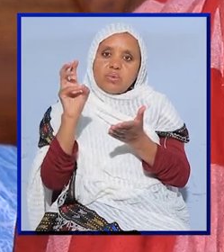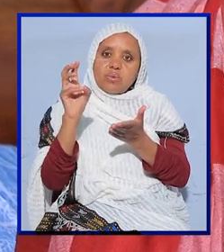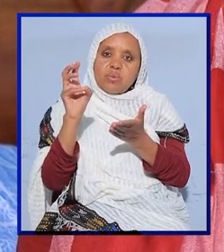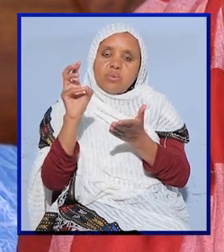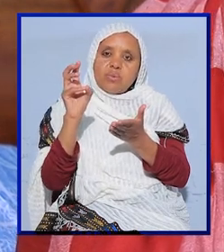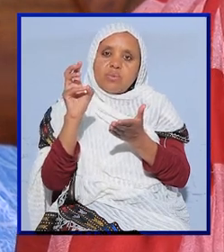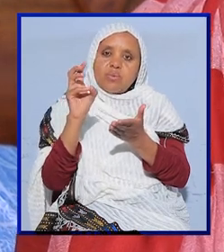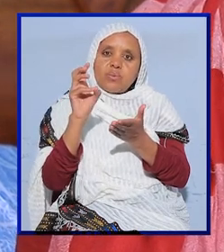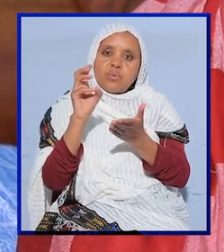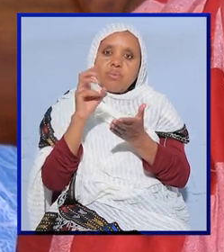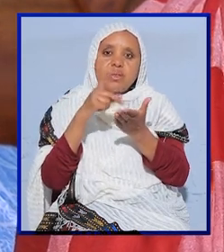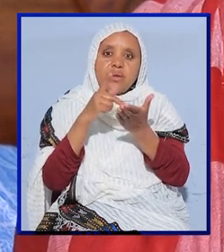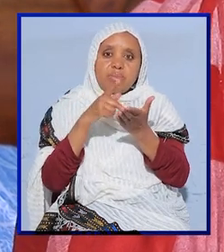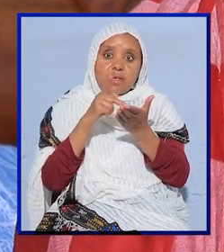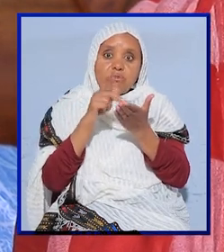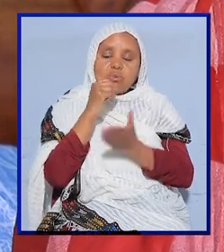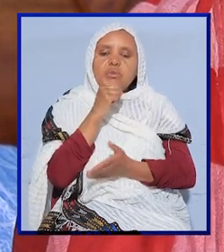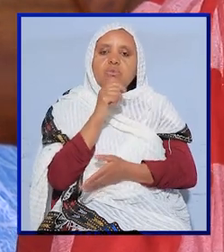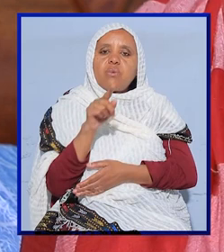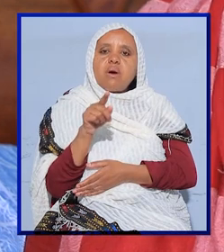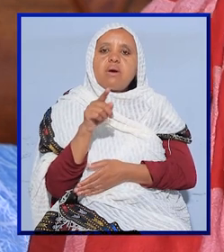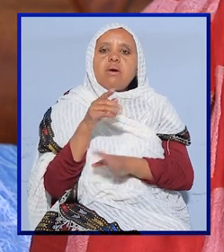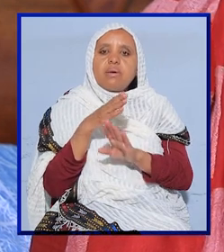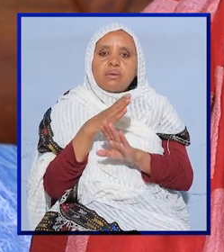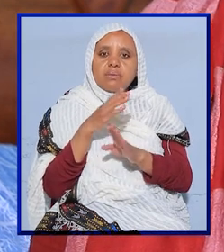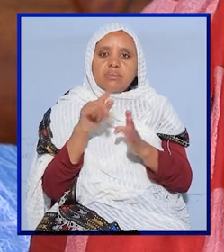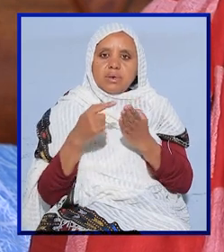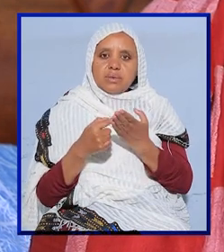600 ነበረ የምትከፍለው ሴትዮዋ። ከዛ